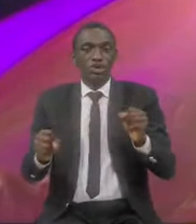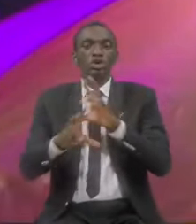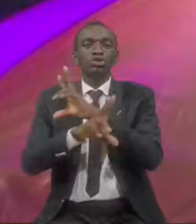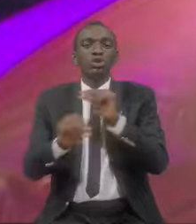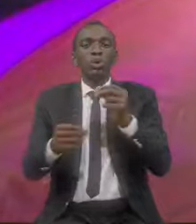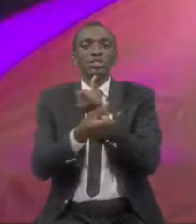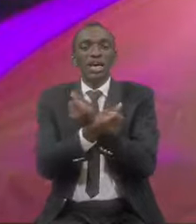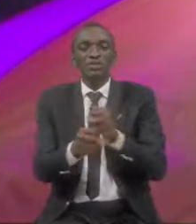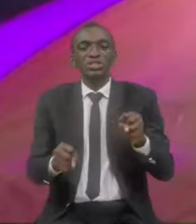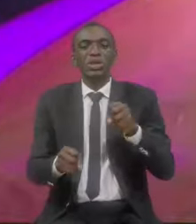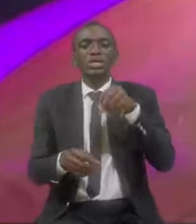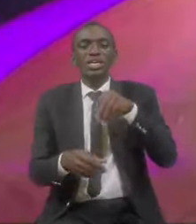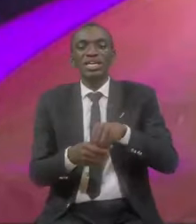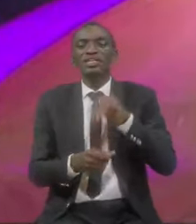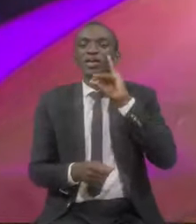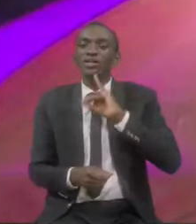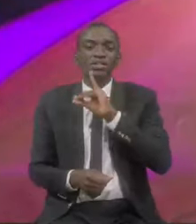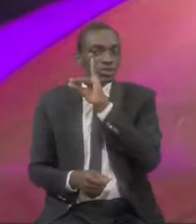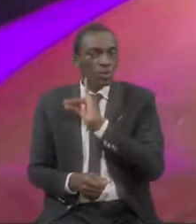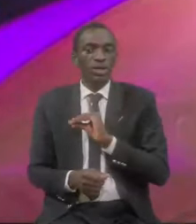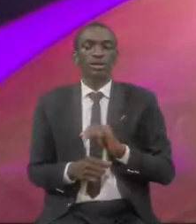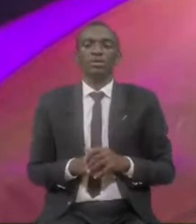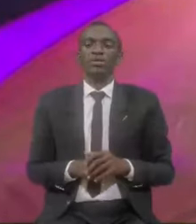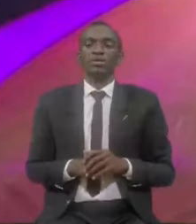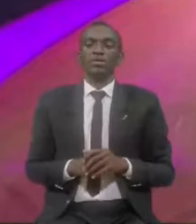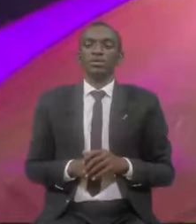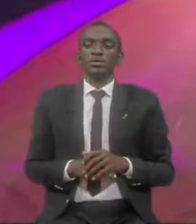Il n'y a de salut en aucun autre en Israël.